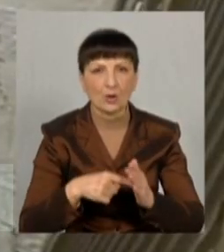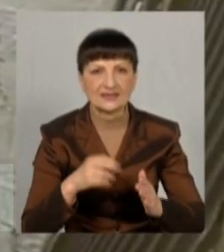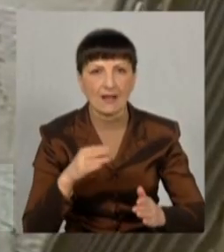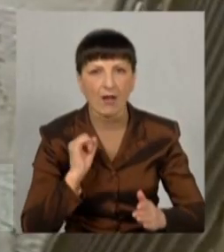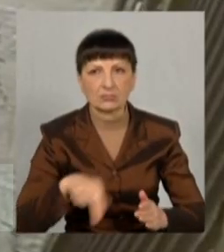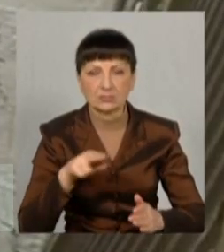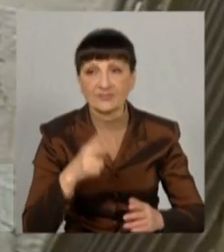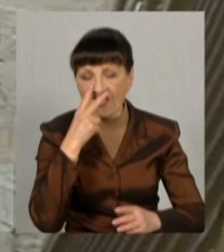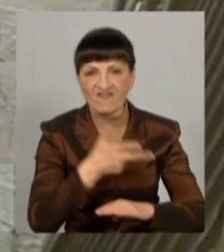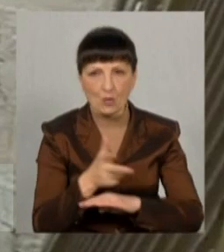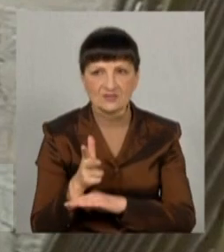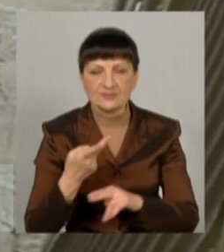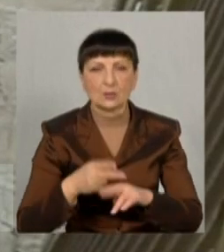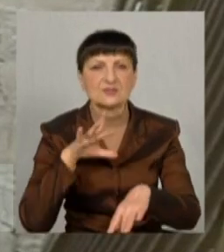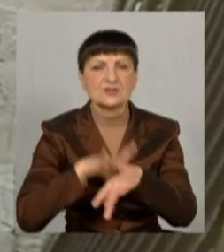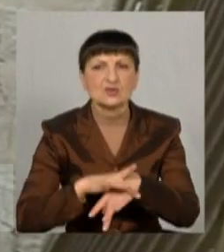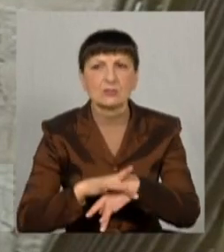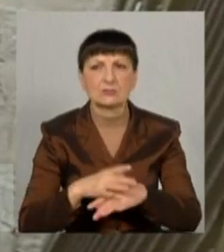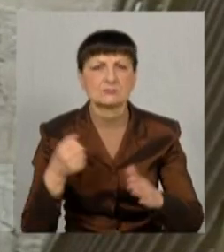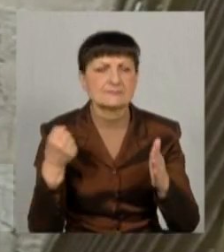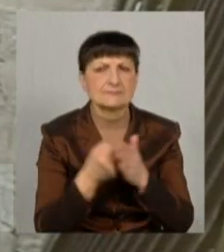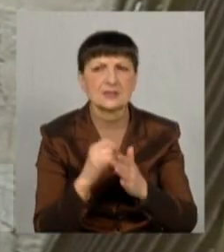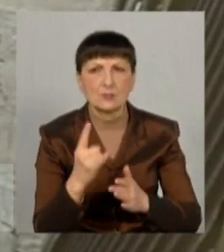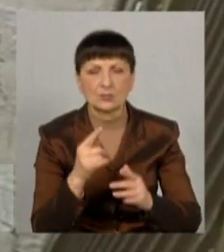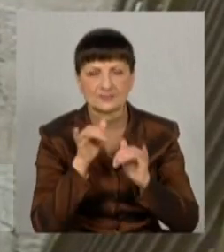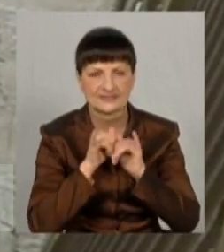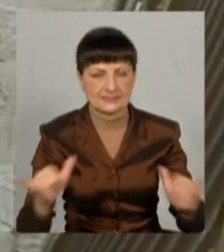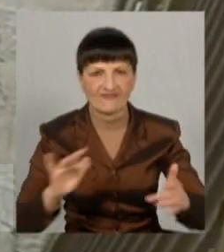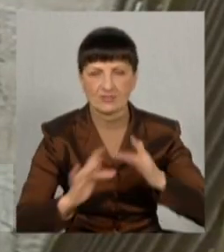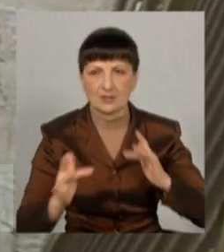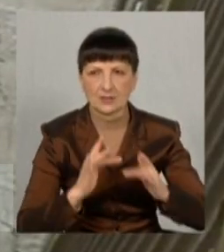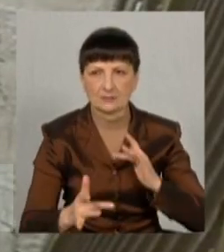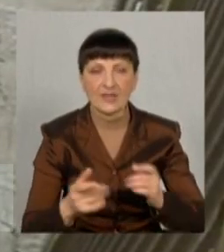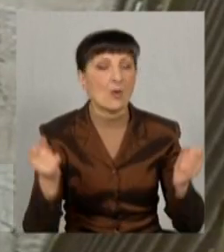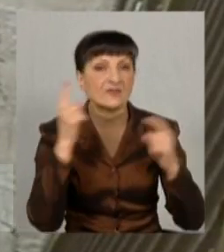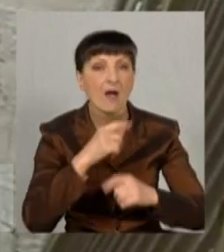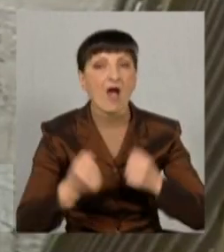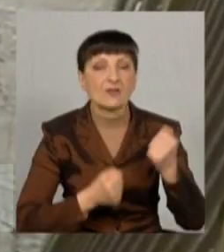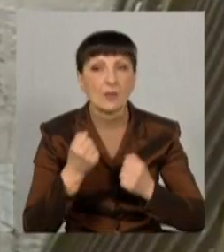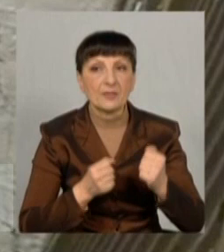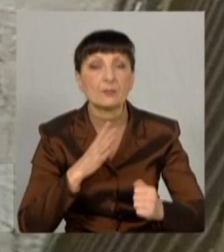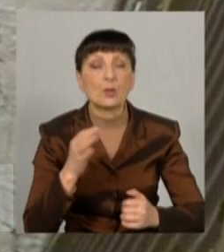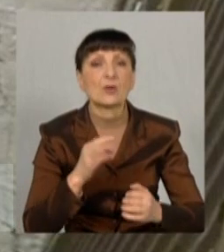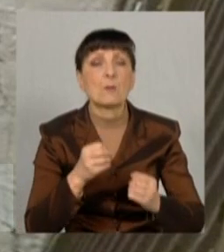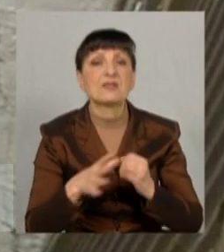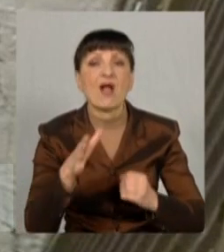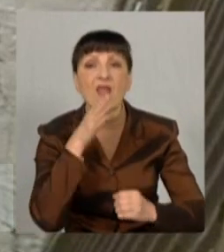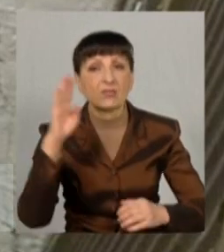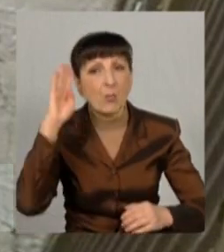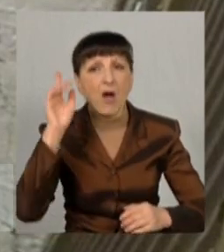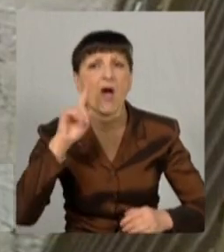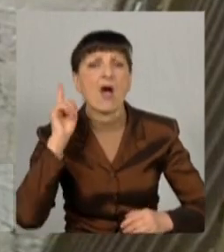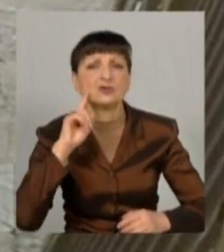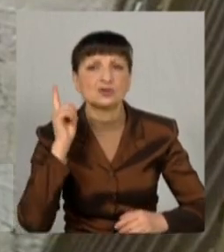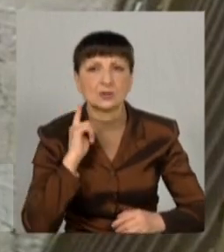Сарканда. Видеозапись, на которой запечатлен момент наезда, распространилась в соцсетях. Как выяснилось, автомобилем Honda управлял 15-летний